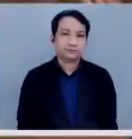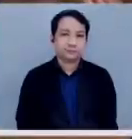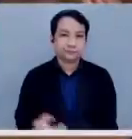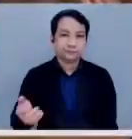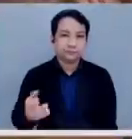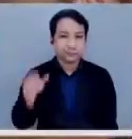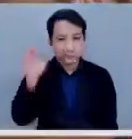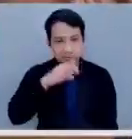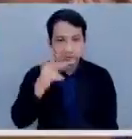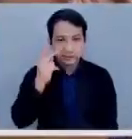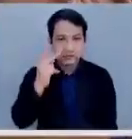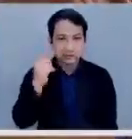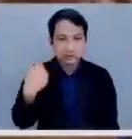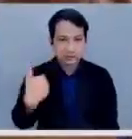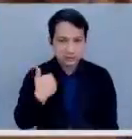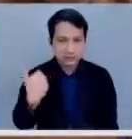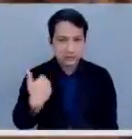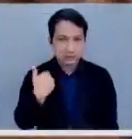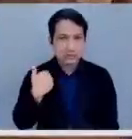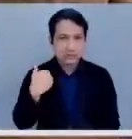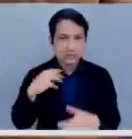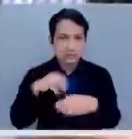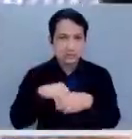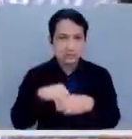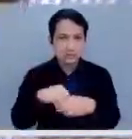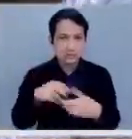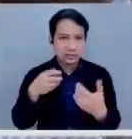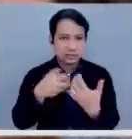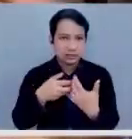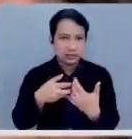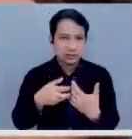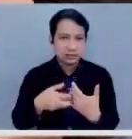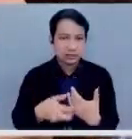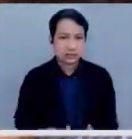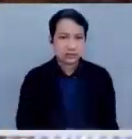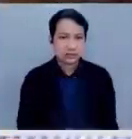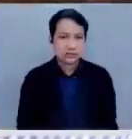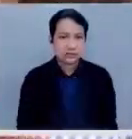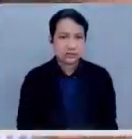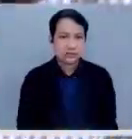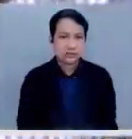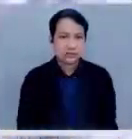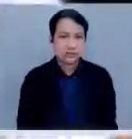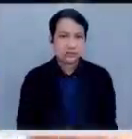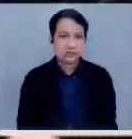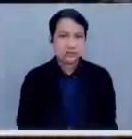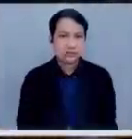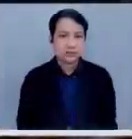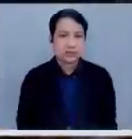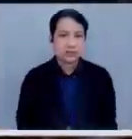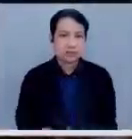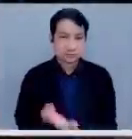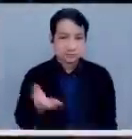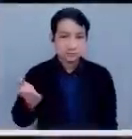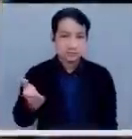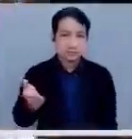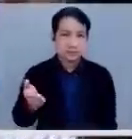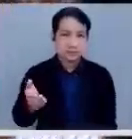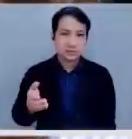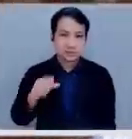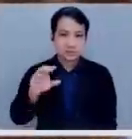mga kabataan para makisabay tayo? Ako, ito mismo, Mami, itong hawak ko. At saka ito. Ano, yung makakapal yung kanilang mga ano?